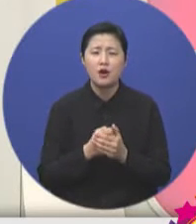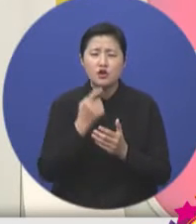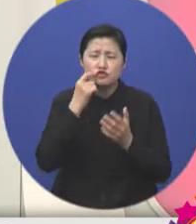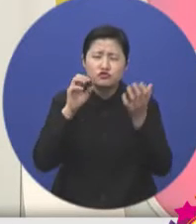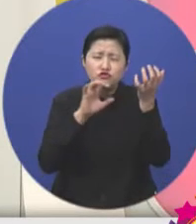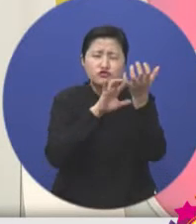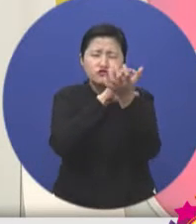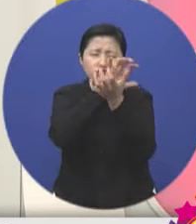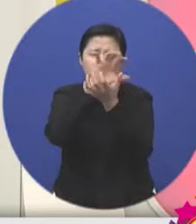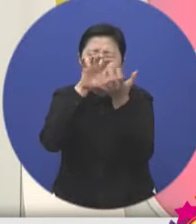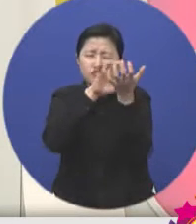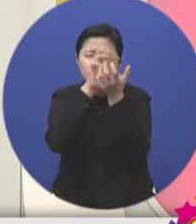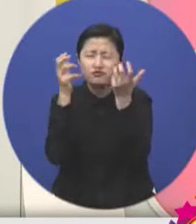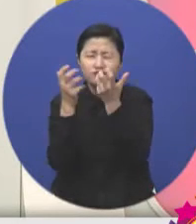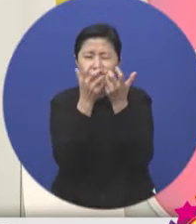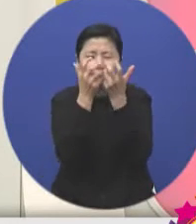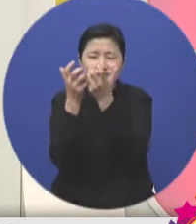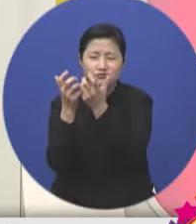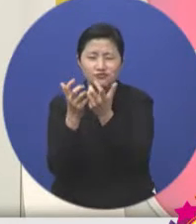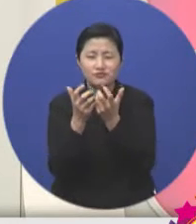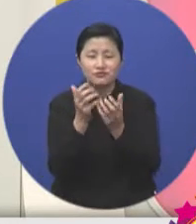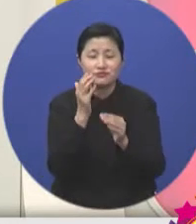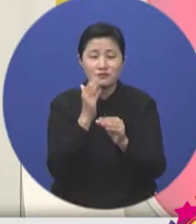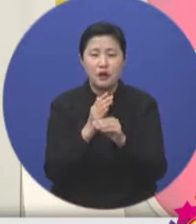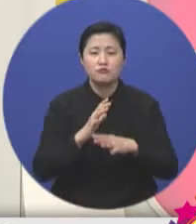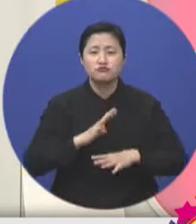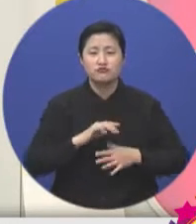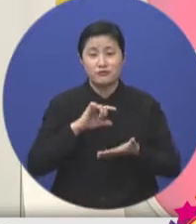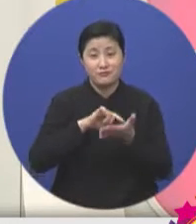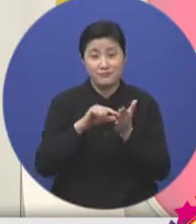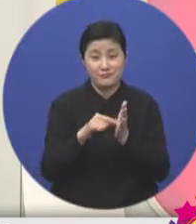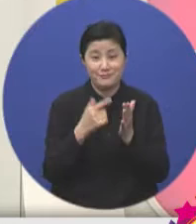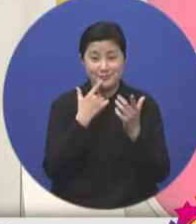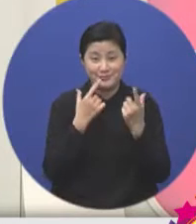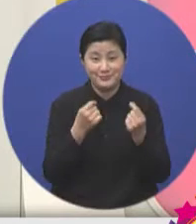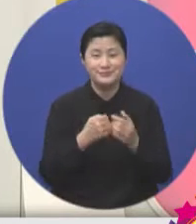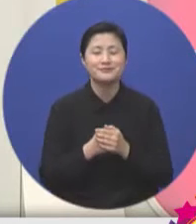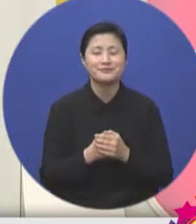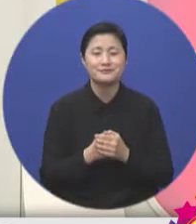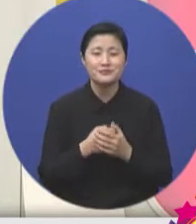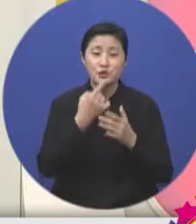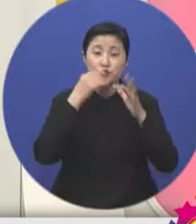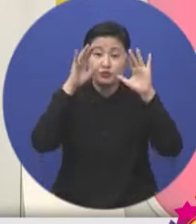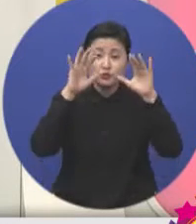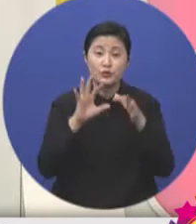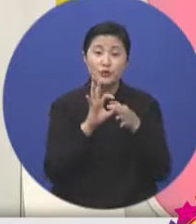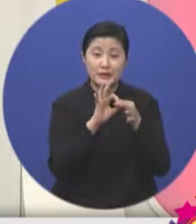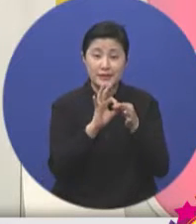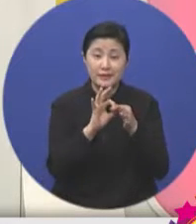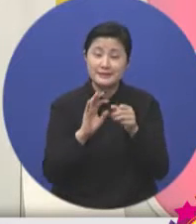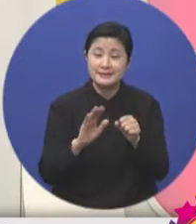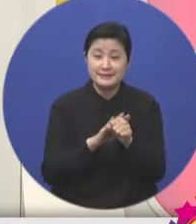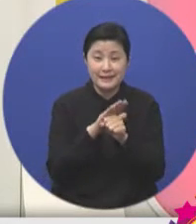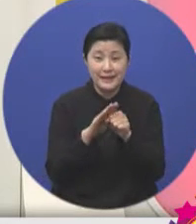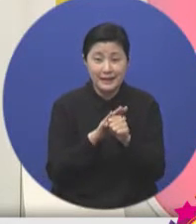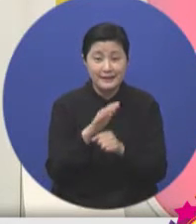구름이 무섭게 떴네요. 무섭게 떴어요. 눈이 올려 그러나. 그러면 네. 어머님 눈에 관련된 러브